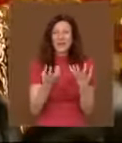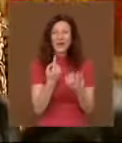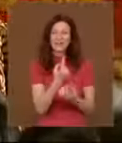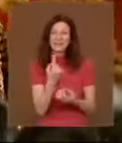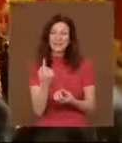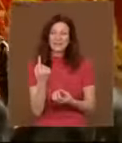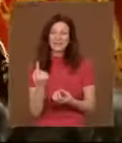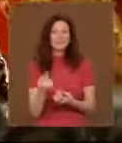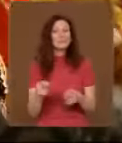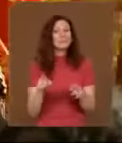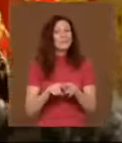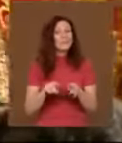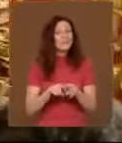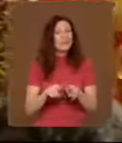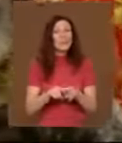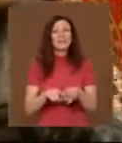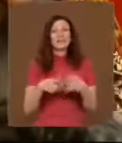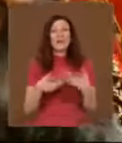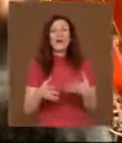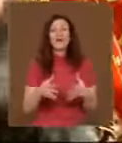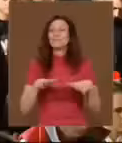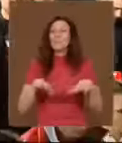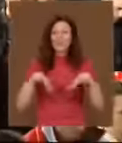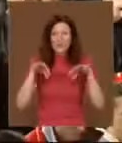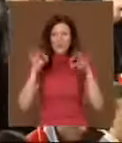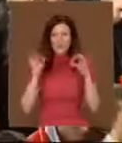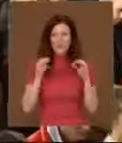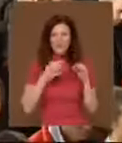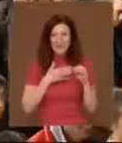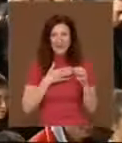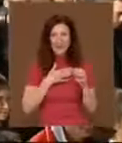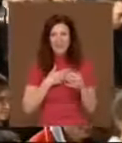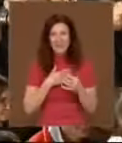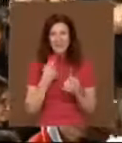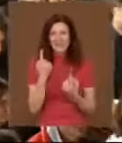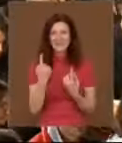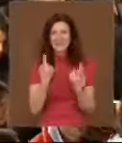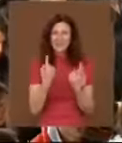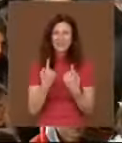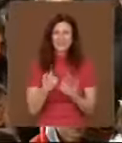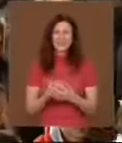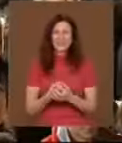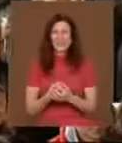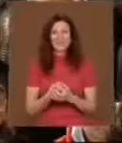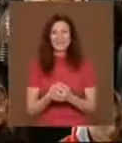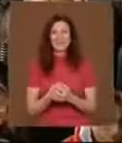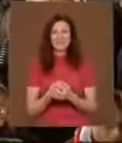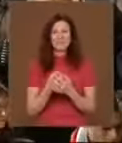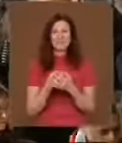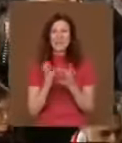Като вече всички вярващи са запалили своите свещички, своите